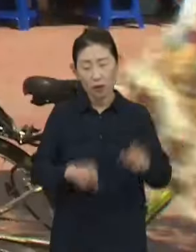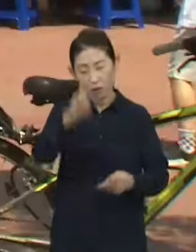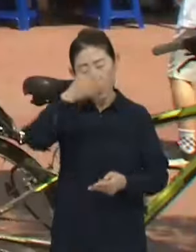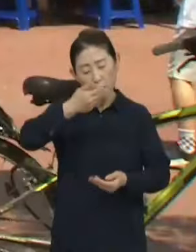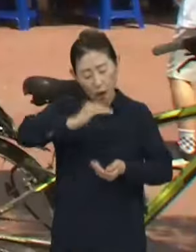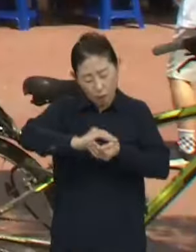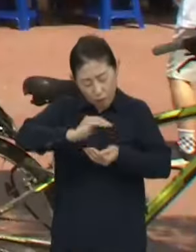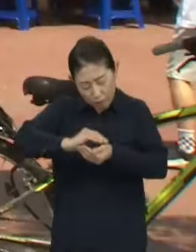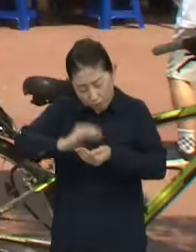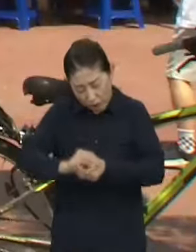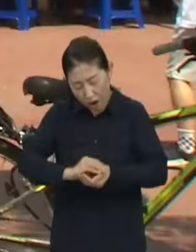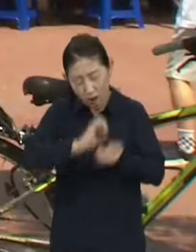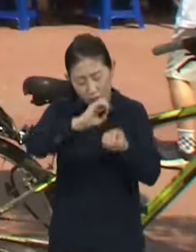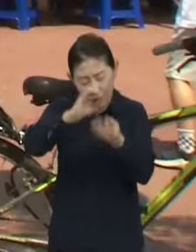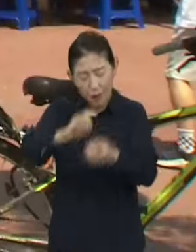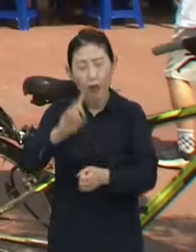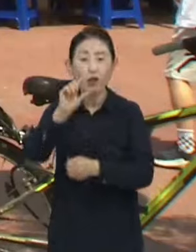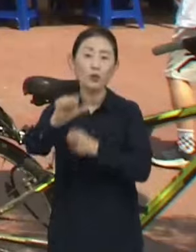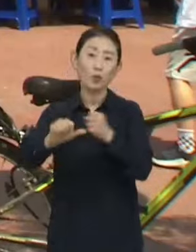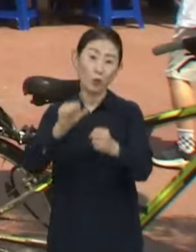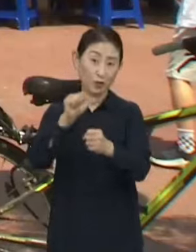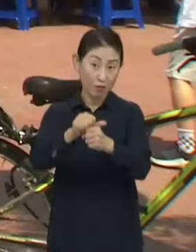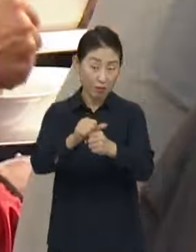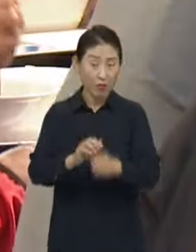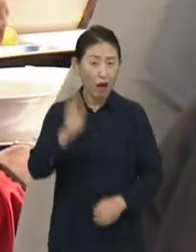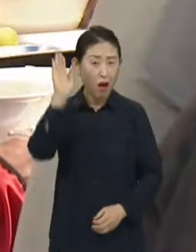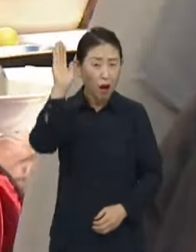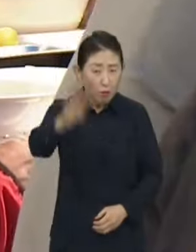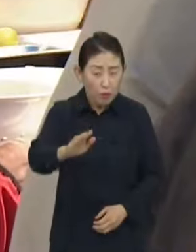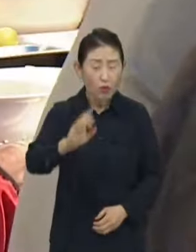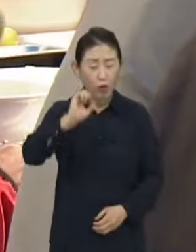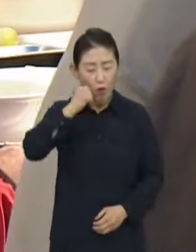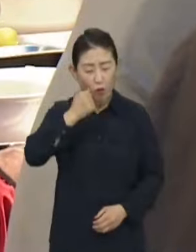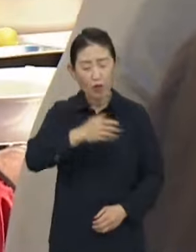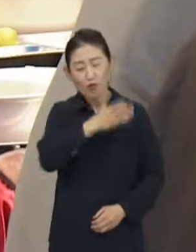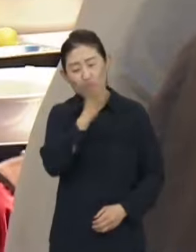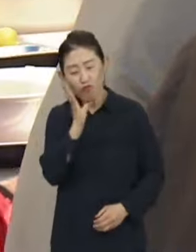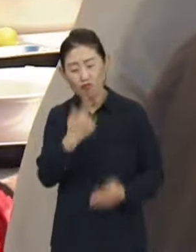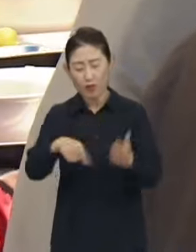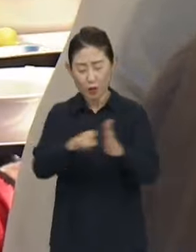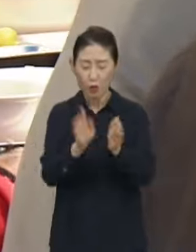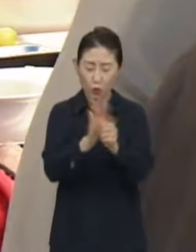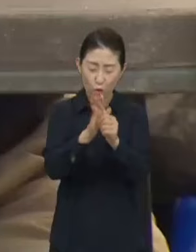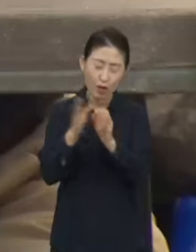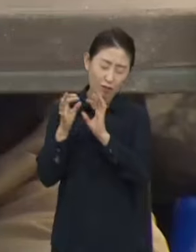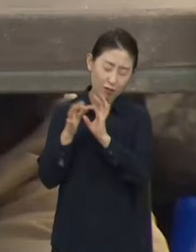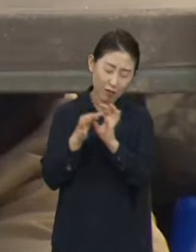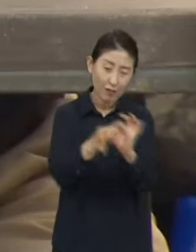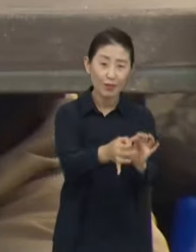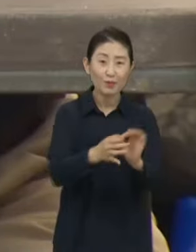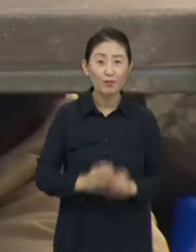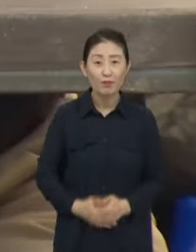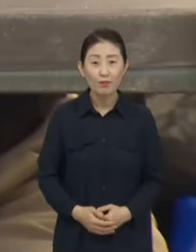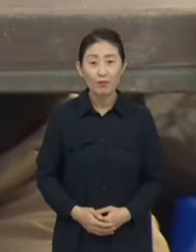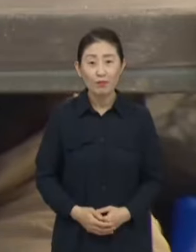봉사를 15년째 이어오고 있으며 앞으로도 어려운 이웃들과 함께하는 봉사를 계속하겠다고 전했습니다